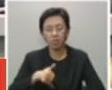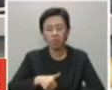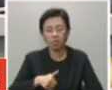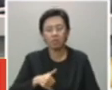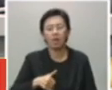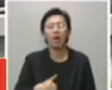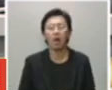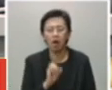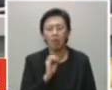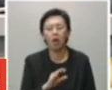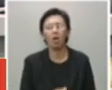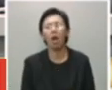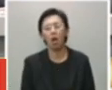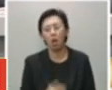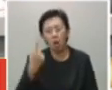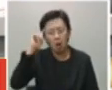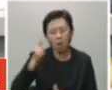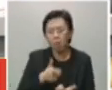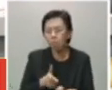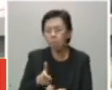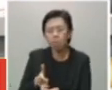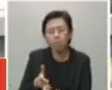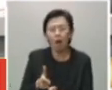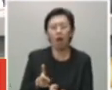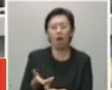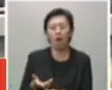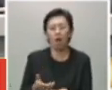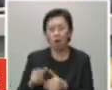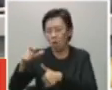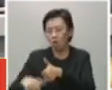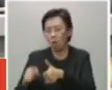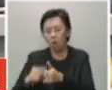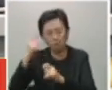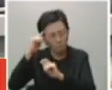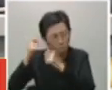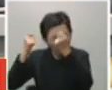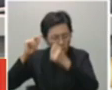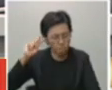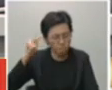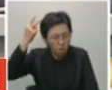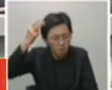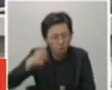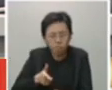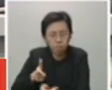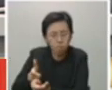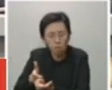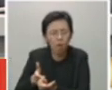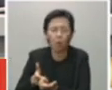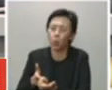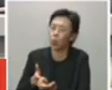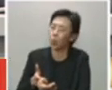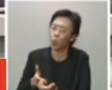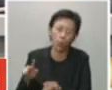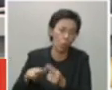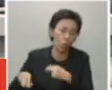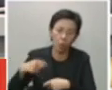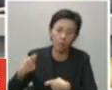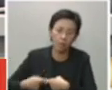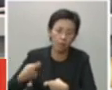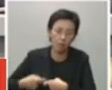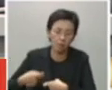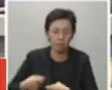ตุการณ์สุดวิสัยมันเป็นเรื่องของคนคุ้มคลั่งที่มันควบคุมไม่ได้และเมื่อเกิดเ